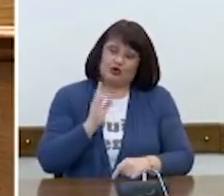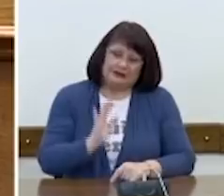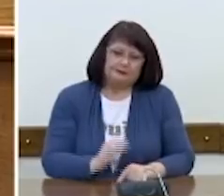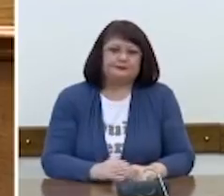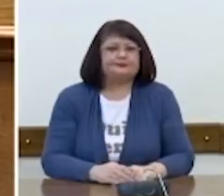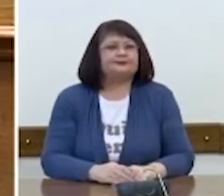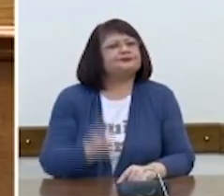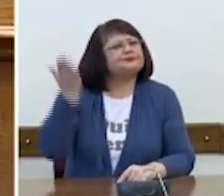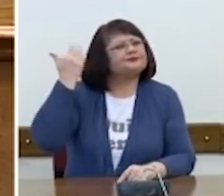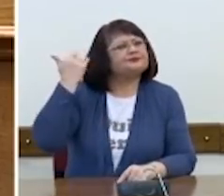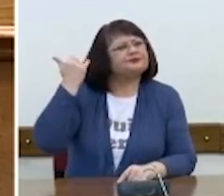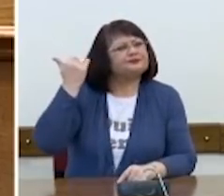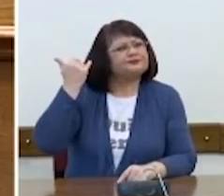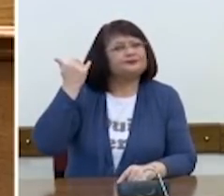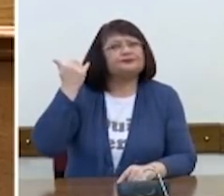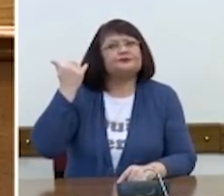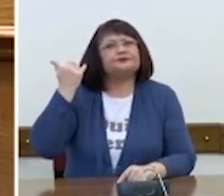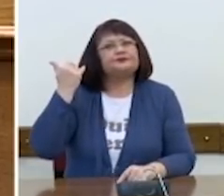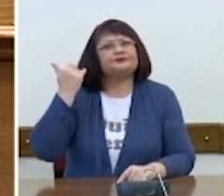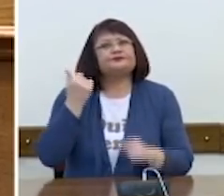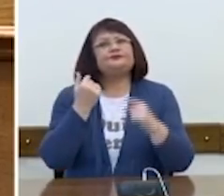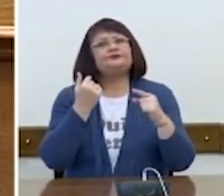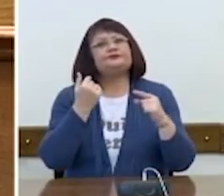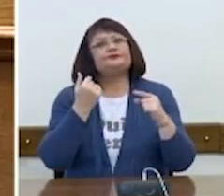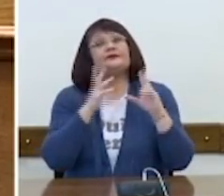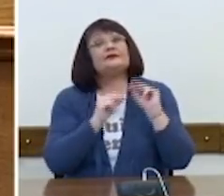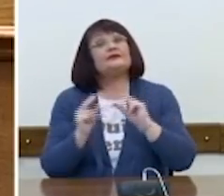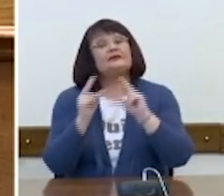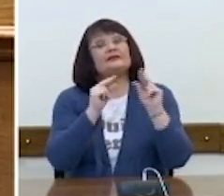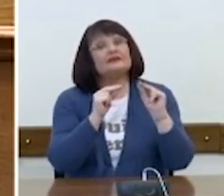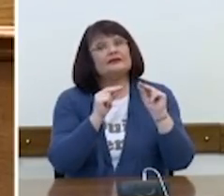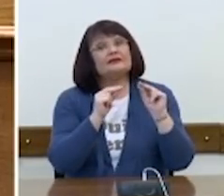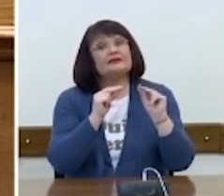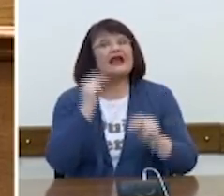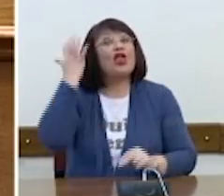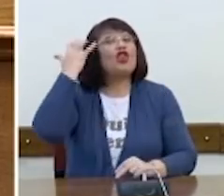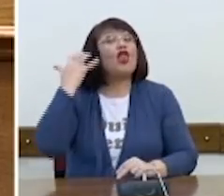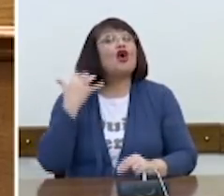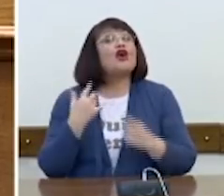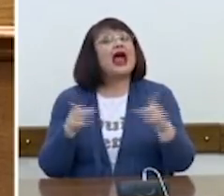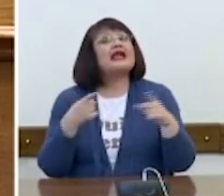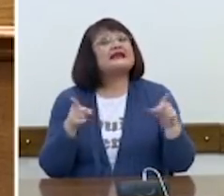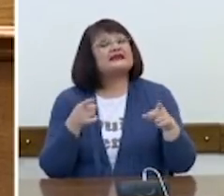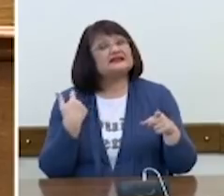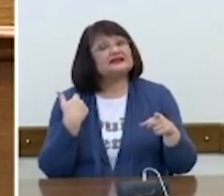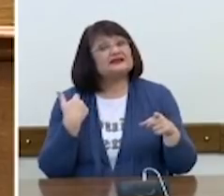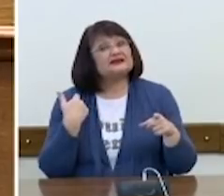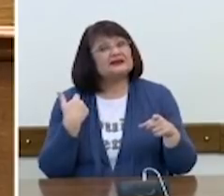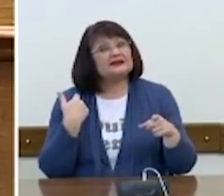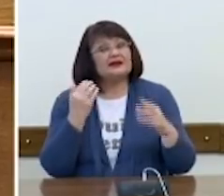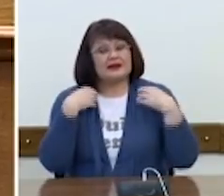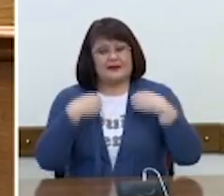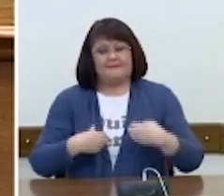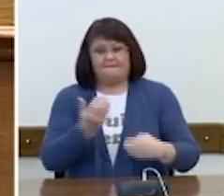ανατρέξω σε ένα απόσπασμα από μια συζήτηση του Μίκη Θεοδωράκη με τον πρίτανη του Ευρωπαϊκού